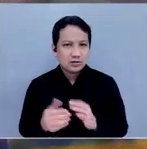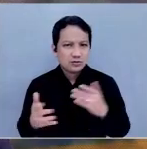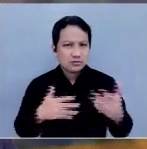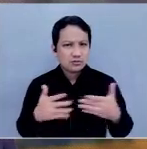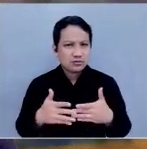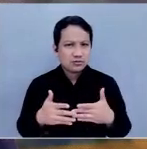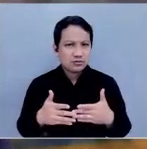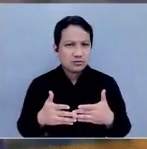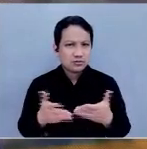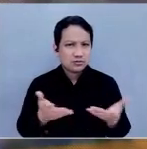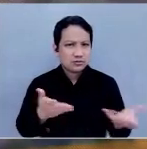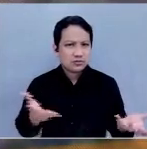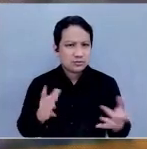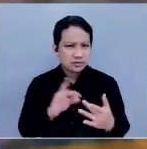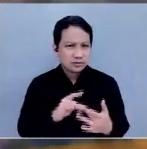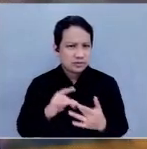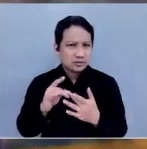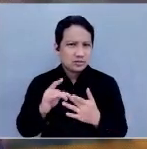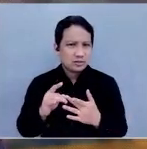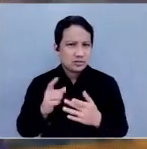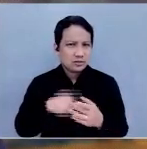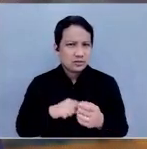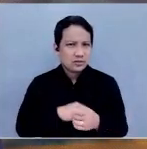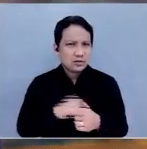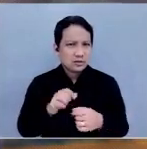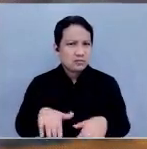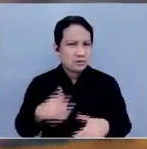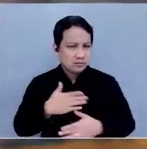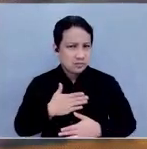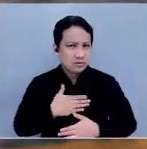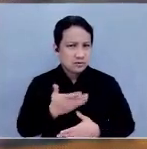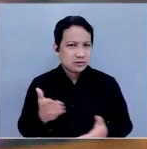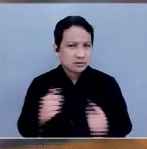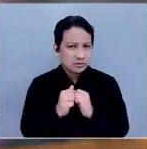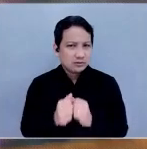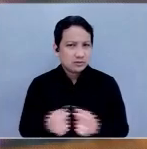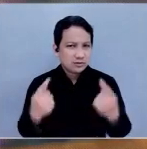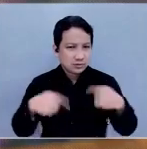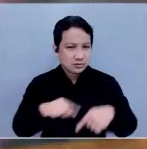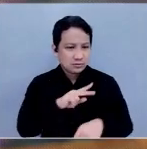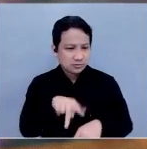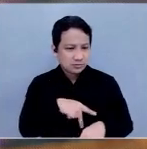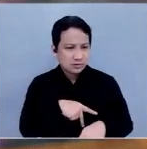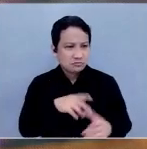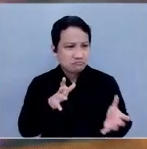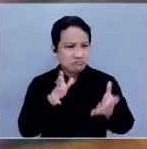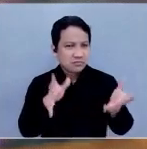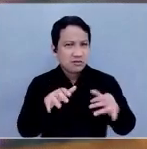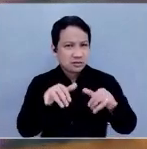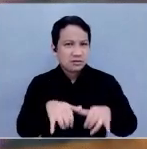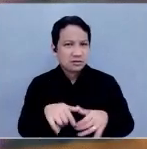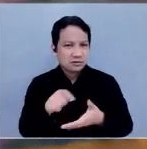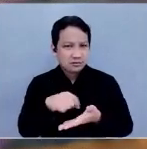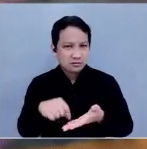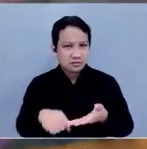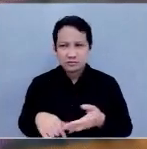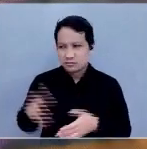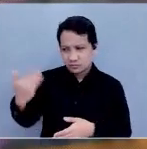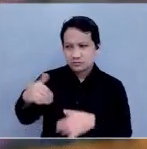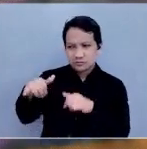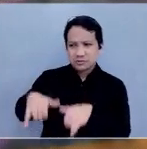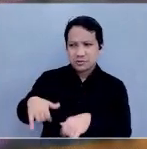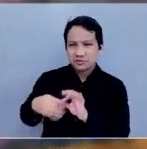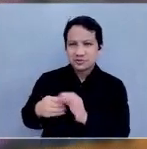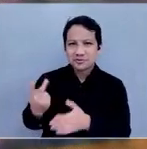wala namang special na nangyari or grand, pero masaya lang ako nakasama ko yung person na yun. So, kaya ako nasulat na pwede mong dito muna tayo. Parang